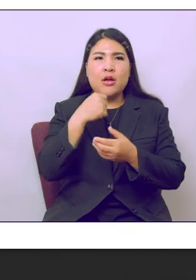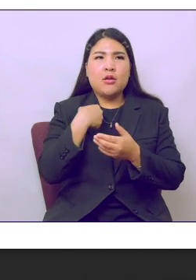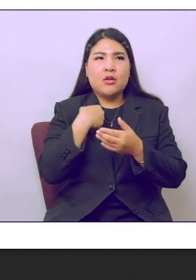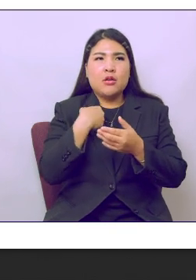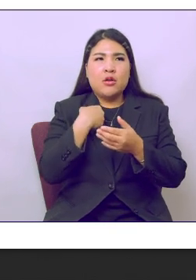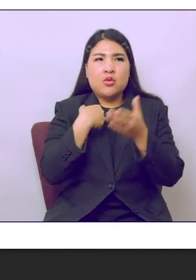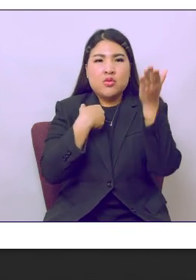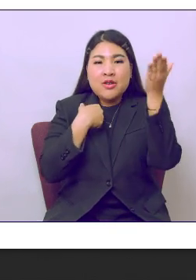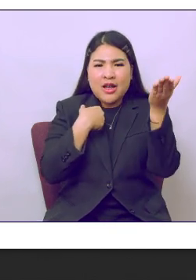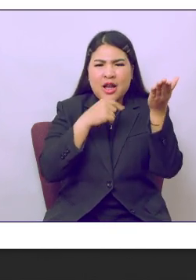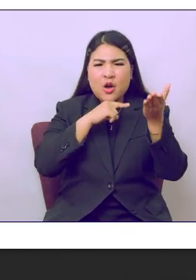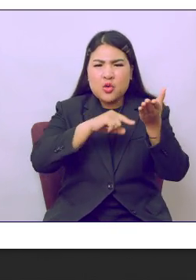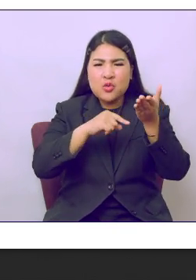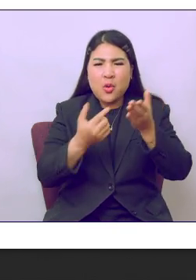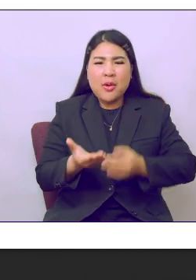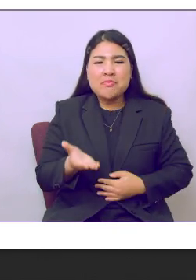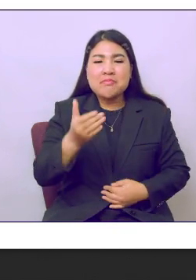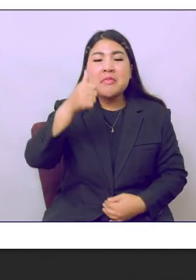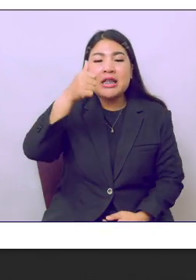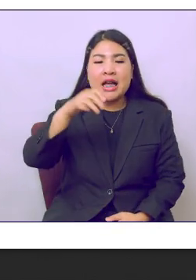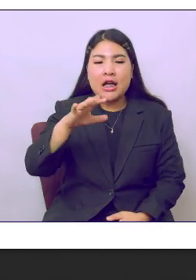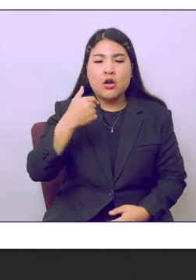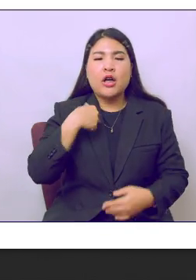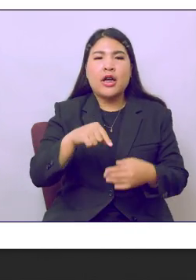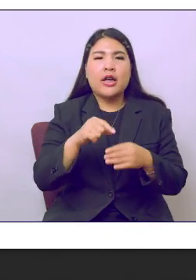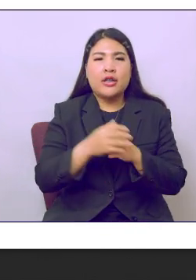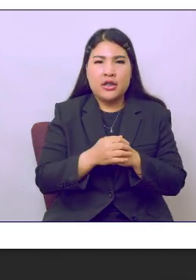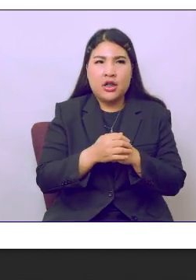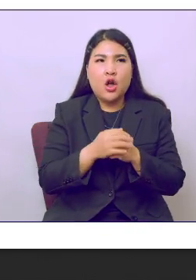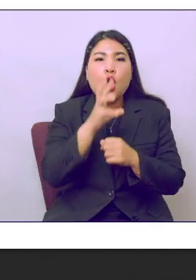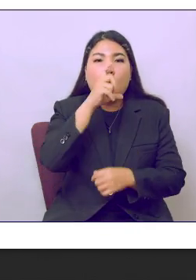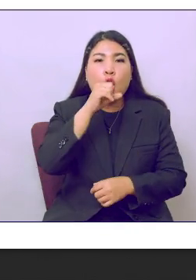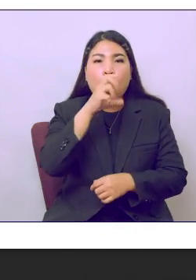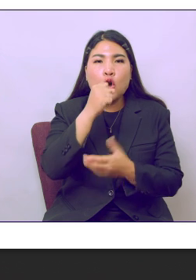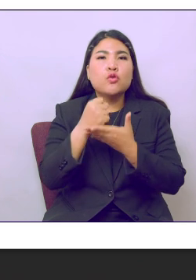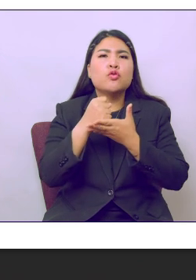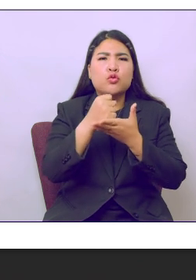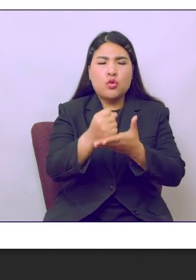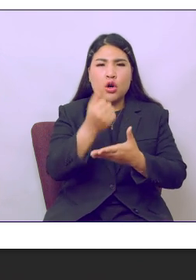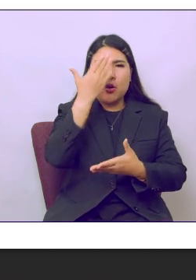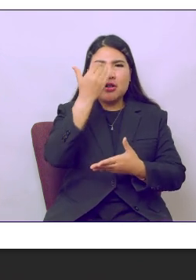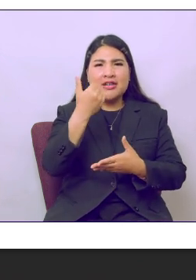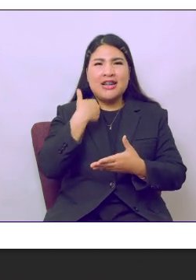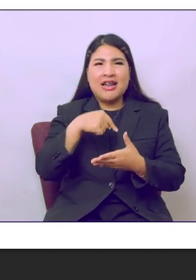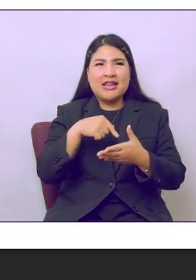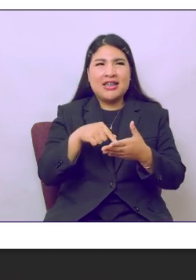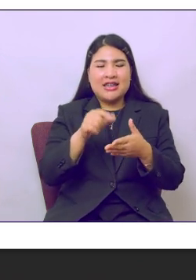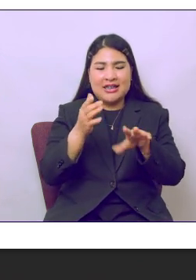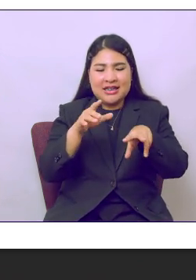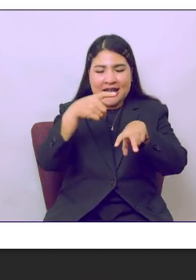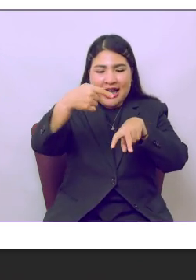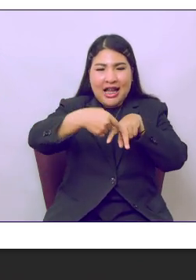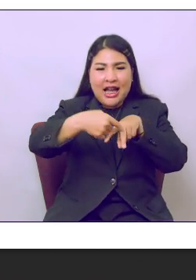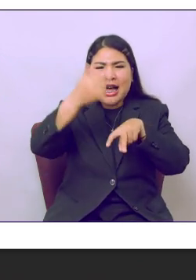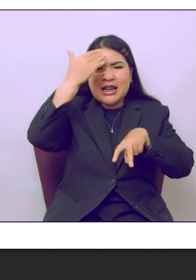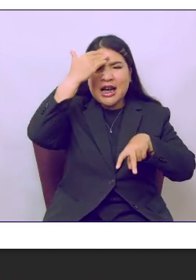พาแล้วลองจับดูซิว่าอีตัวคอสไตรเซปเนี่ยไอ้ตัวไอ้ตัวต้นขาด้านหน้าเนี่ยมันเคลื่อนไหมมันทำงานไหม